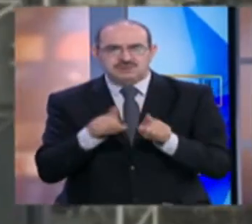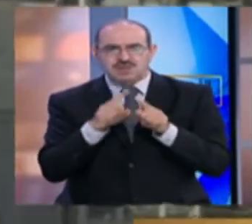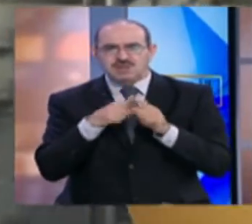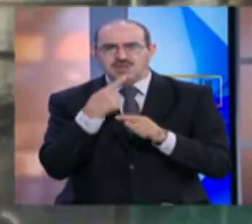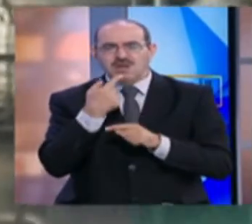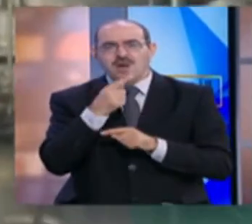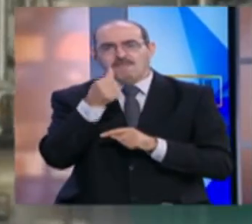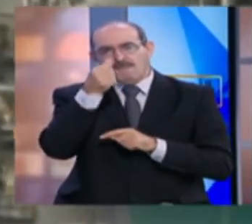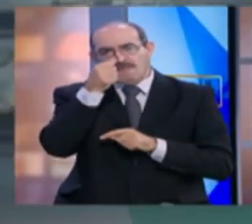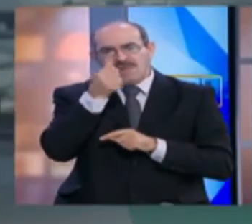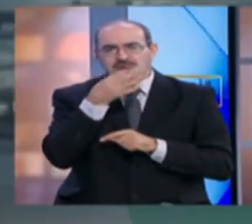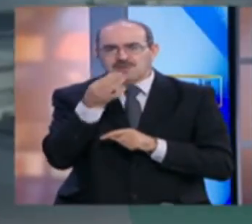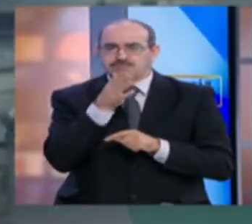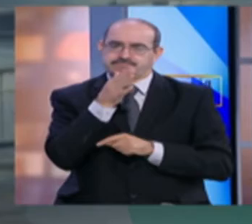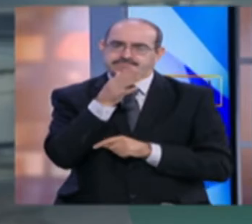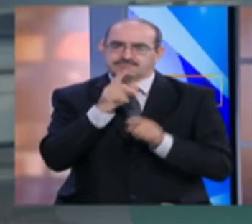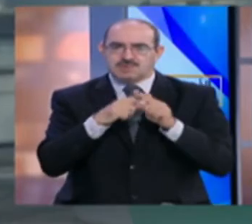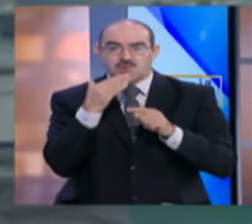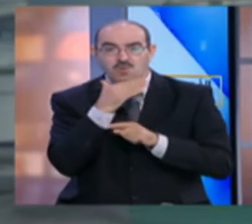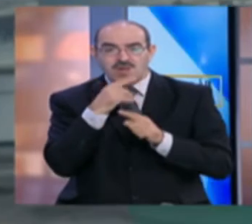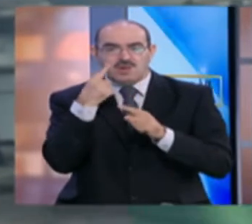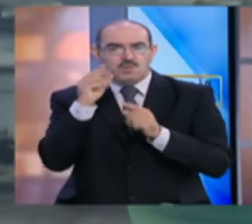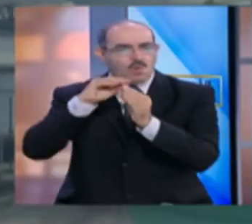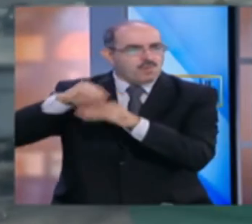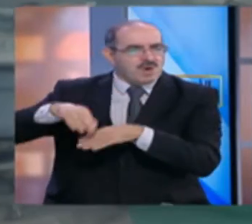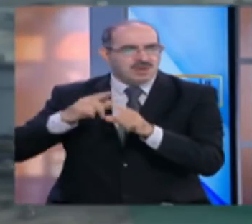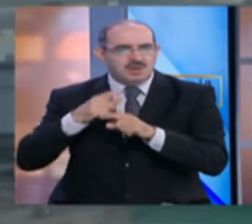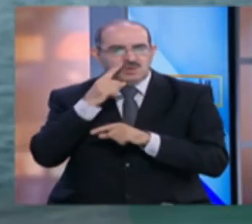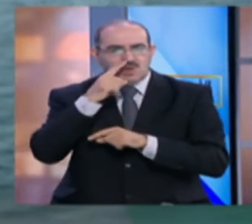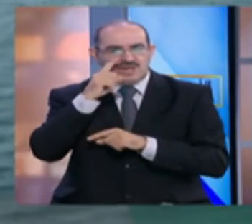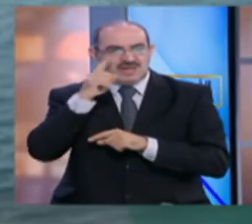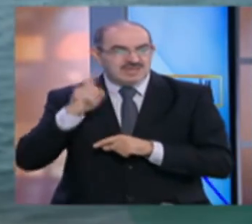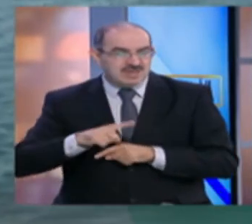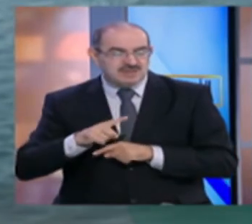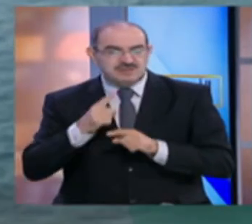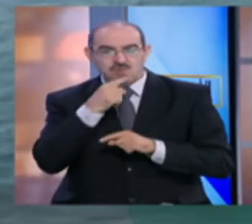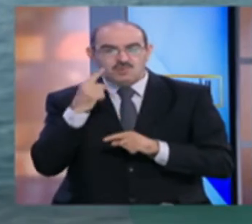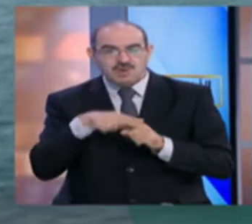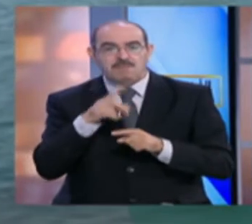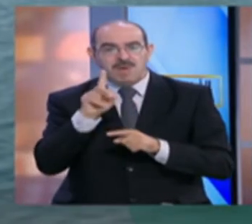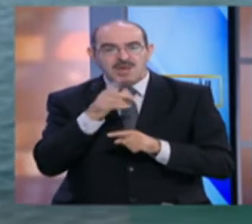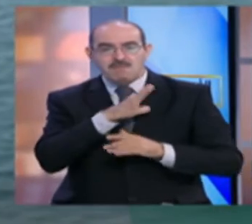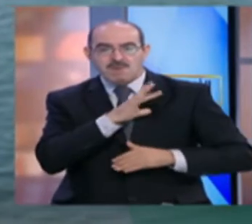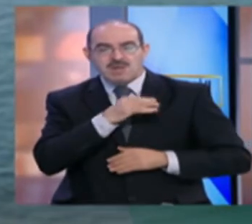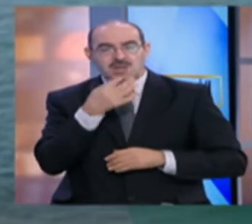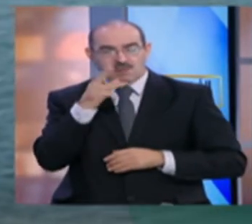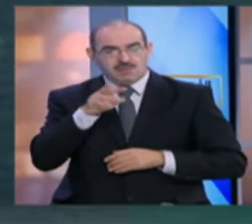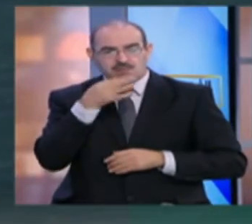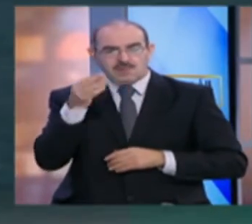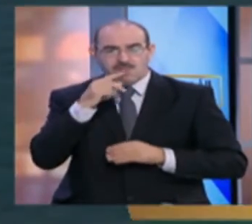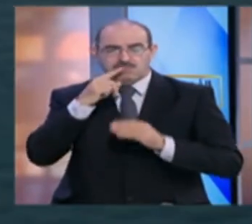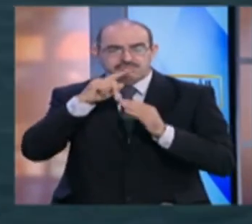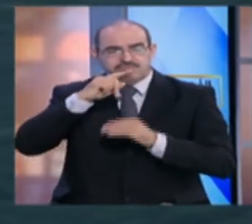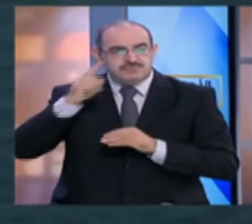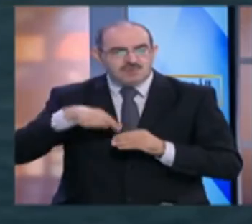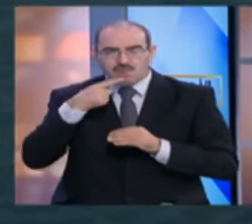برلين أنها لن تتخلى بشكل فوري عن الغاز الروسي على عكس الولايات المتحدة الأمريكية باعتبارها